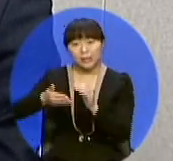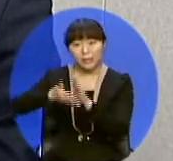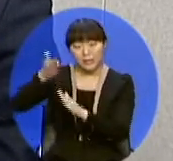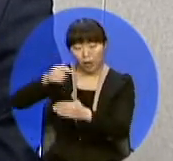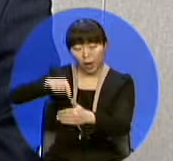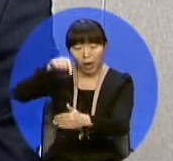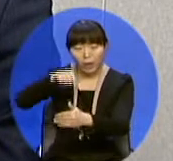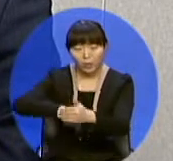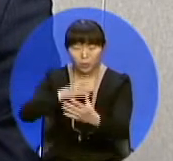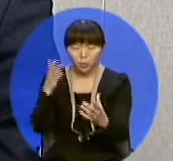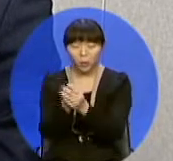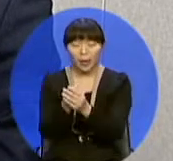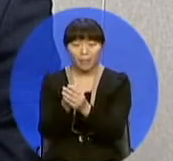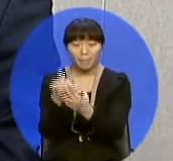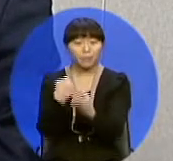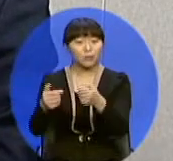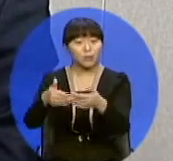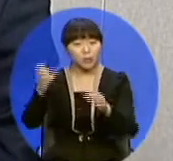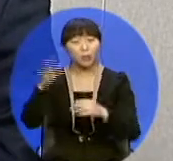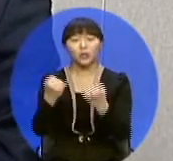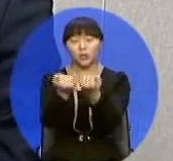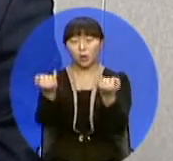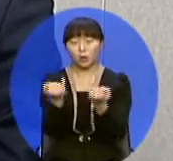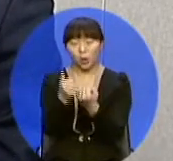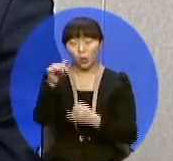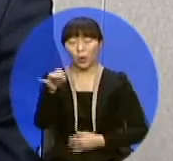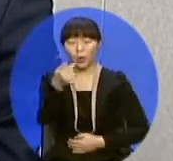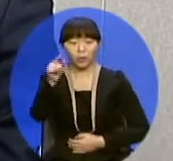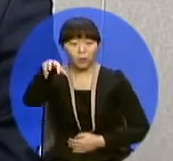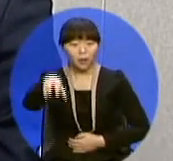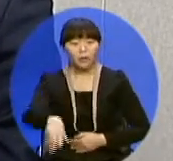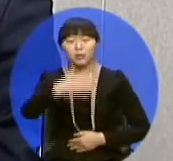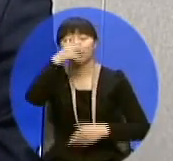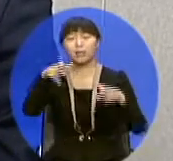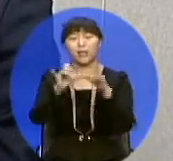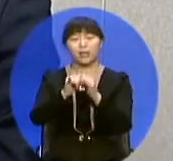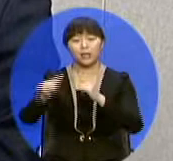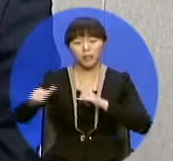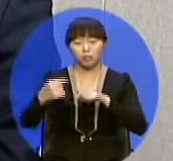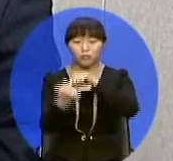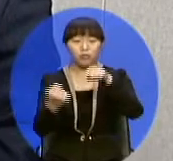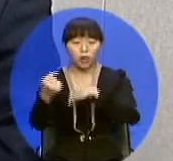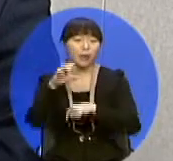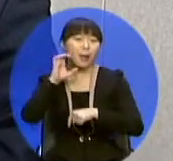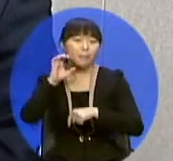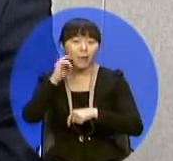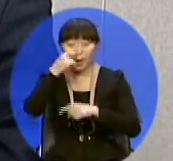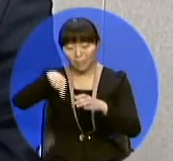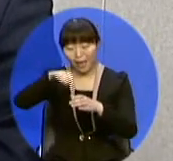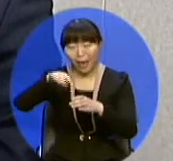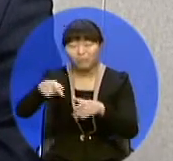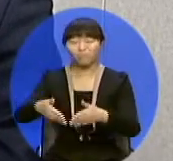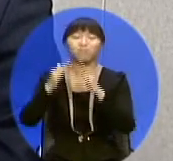내에 종합민원실에 또 우리 여성회관에 청년 장애인들이 하는 카페를 만들었습니다.